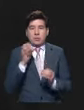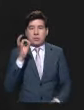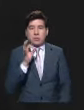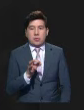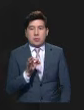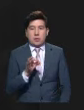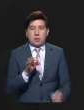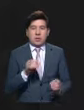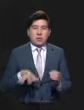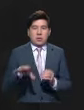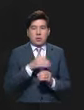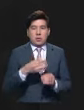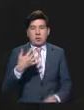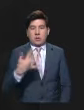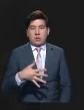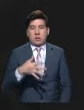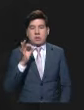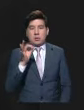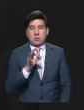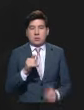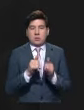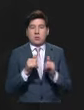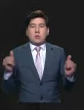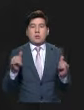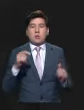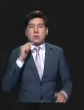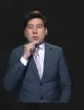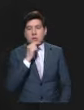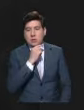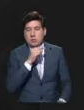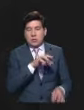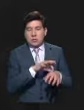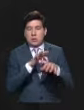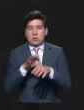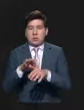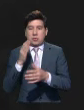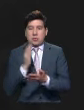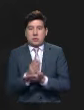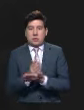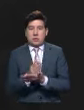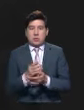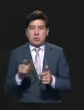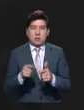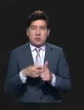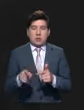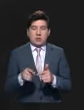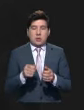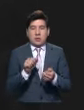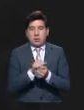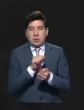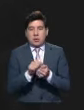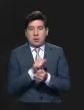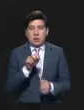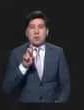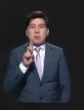соның қалған 50%-дан астамы мына Ресейден келеді. Оның үстінде біз мына құрғақ қантты Бразилиядан